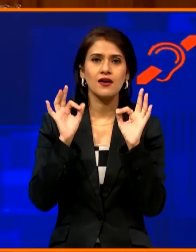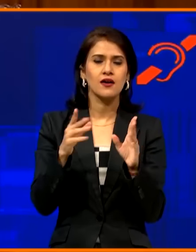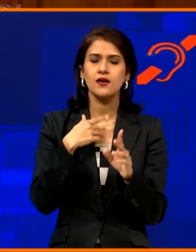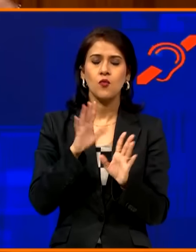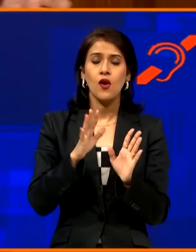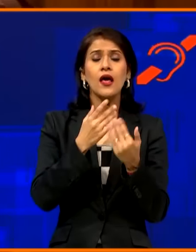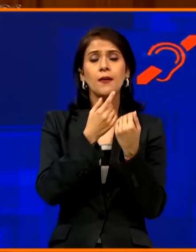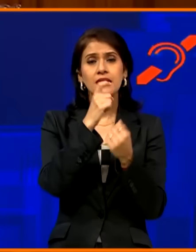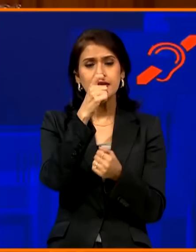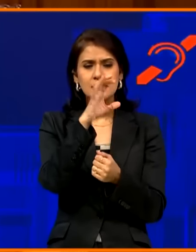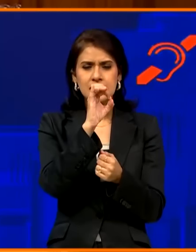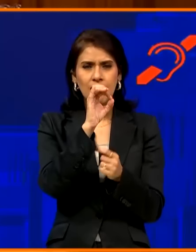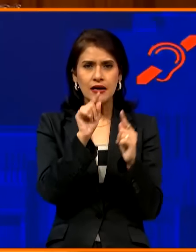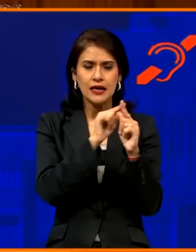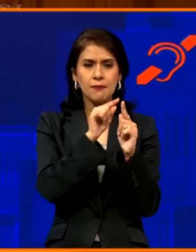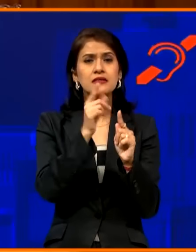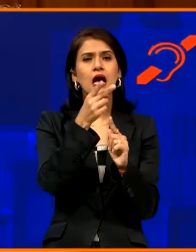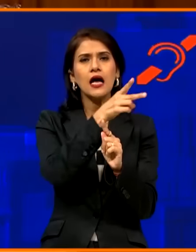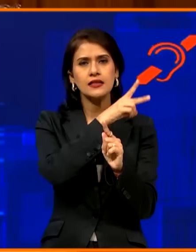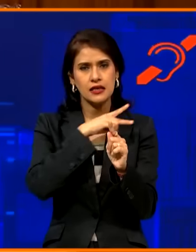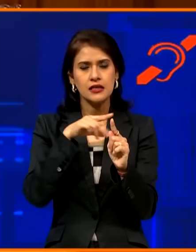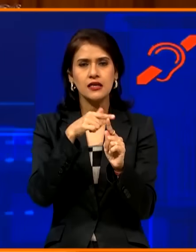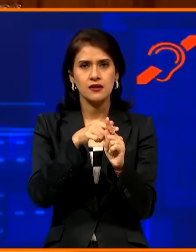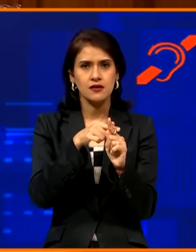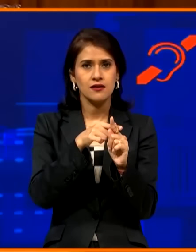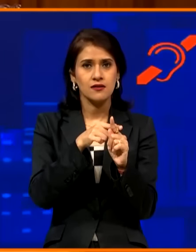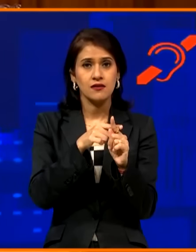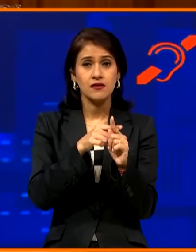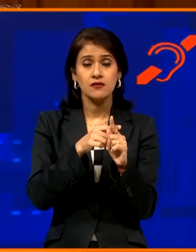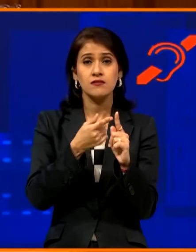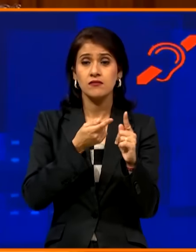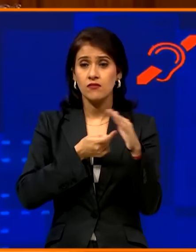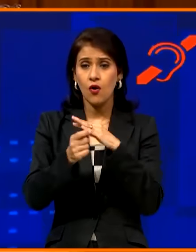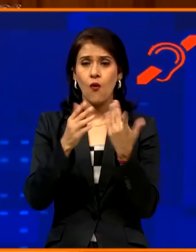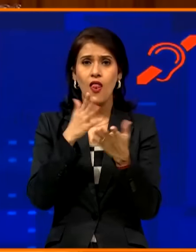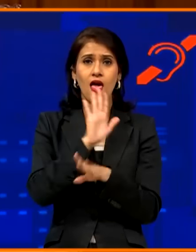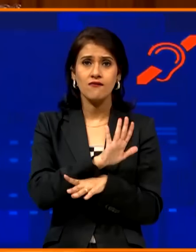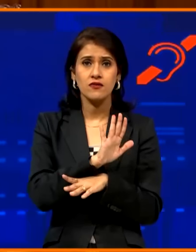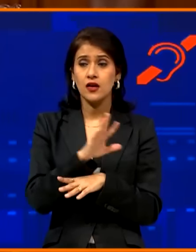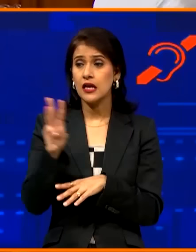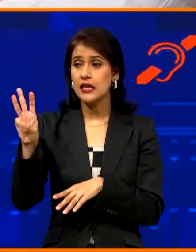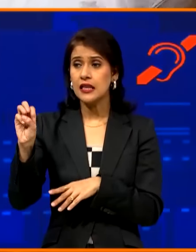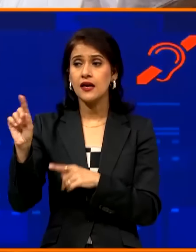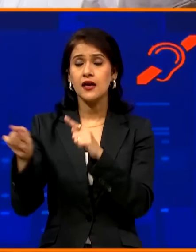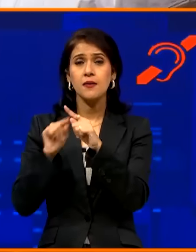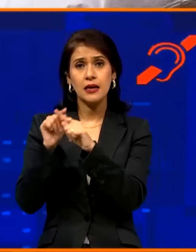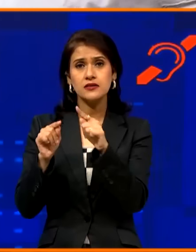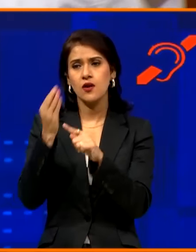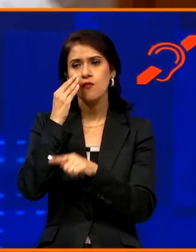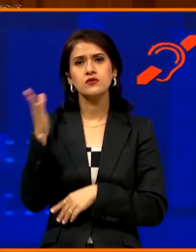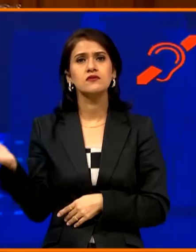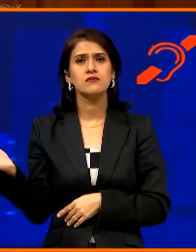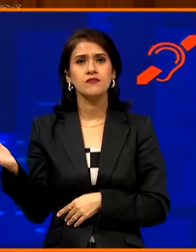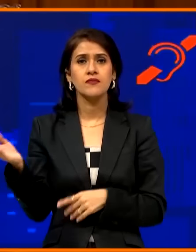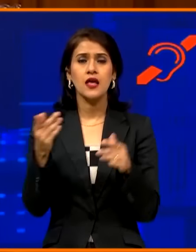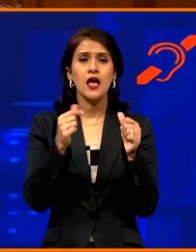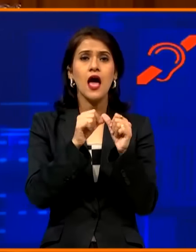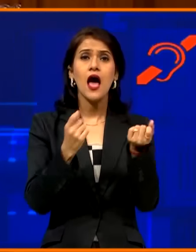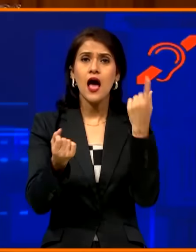70 और 30 का रेशो भी नहीं मिलेगा आपको उधर 70 पर आप वहां से आसाम से